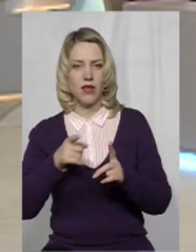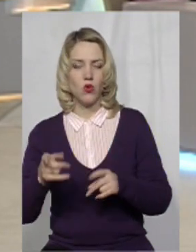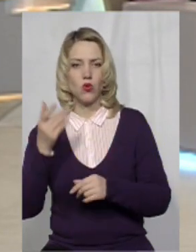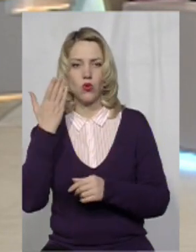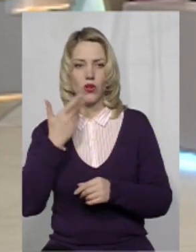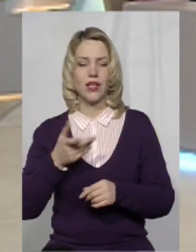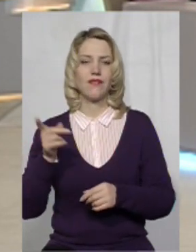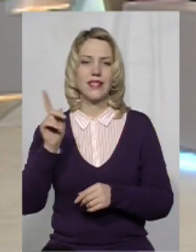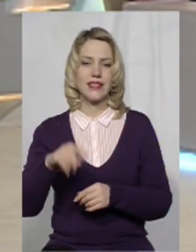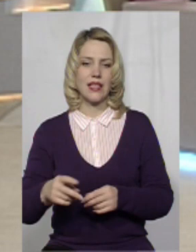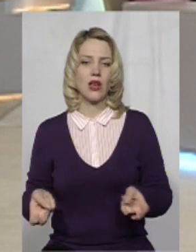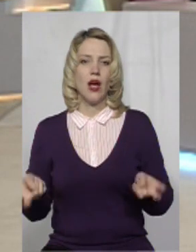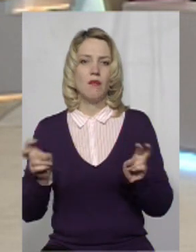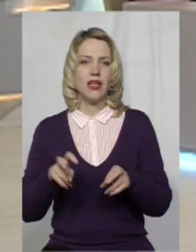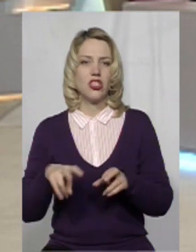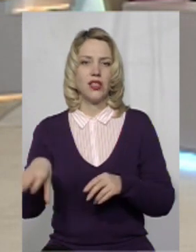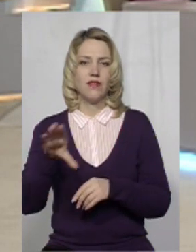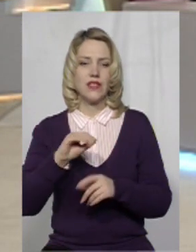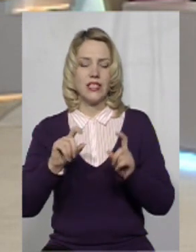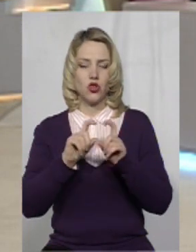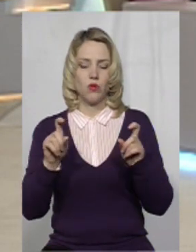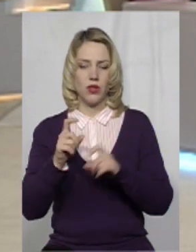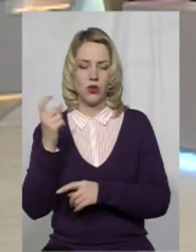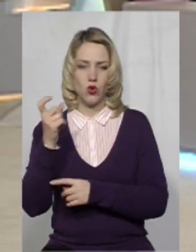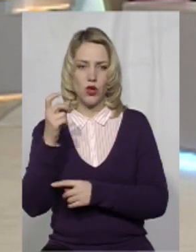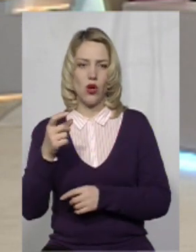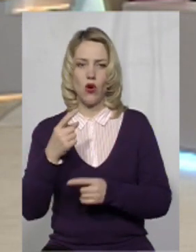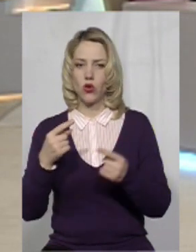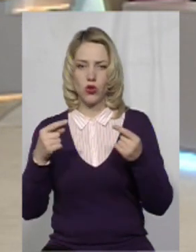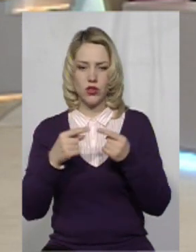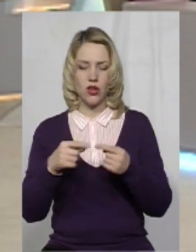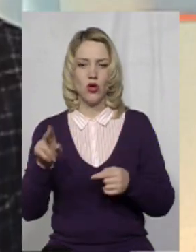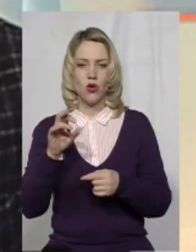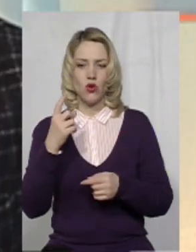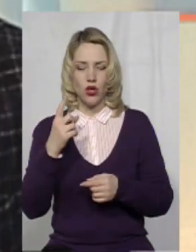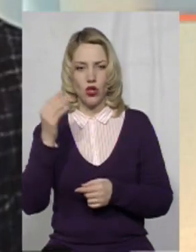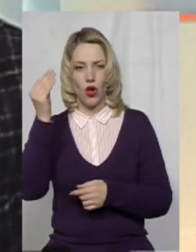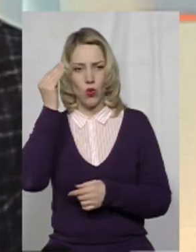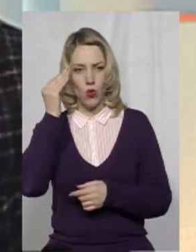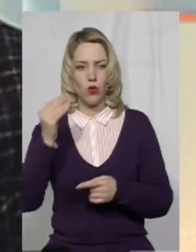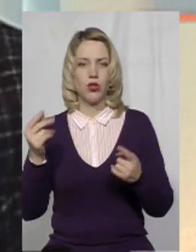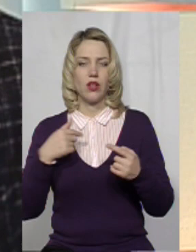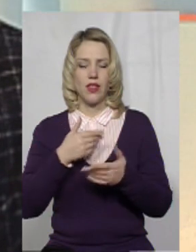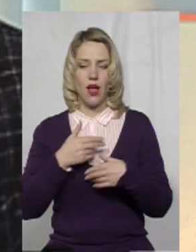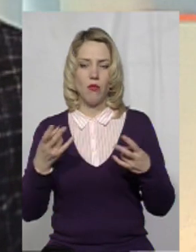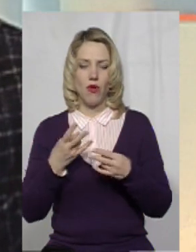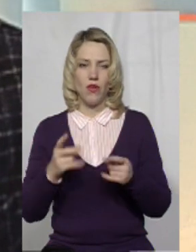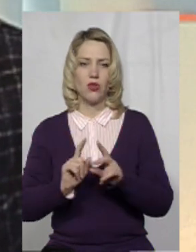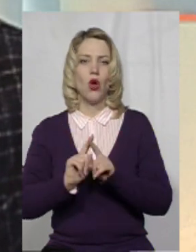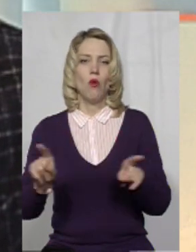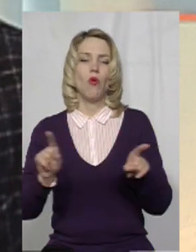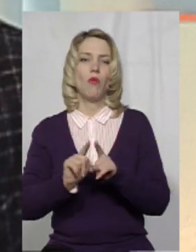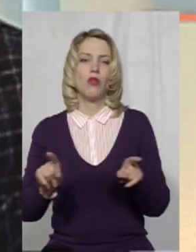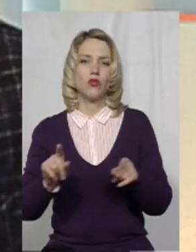все-таки прийшли всі суб'єкти господарювання однозначно до однієї думки, що нам потрібно перш за все популяризувати свій